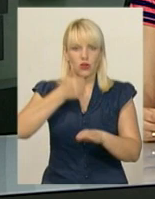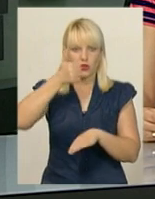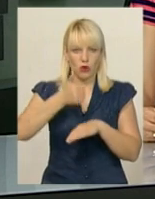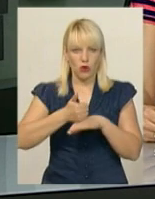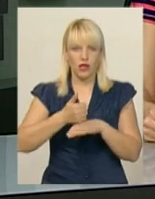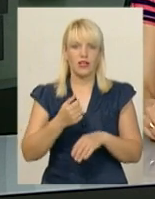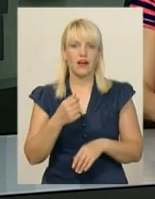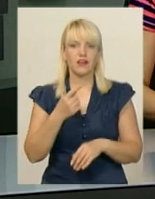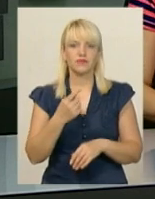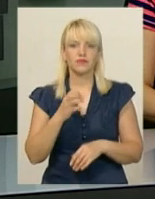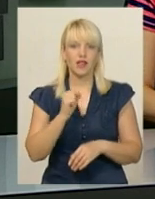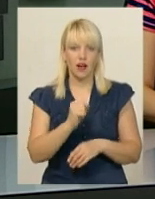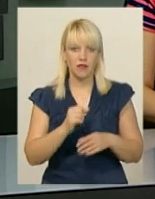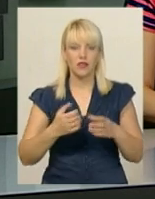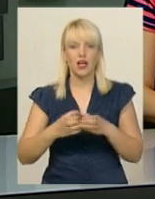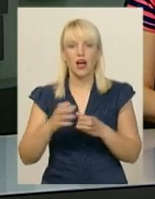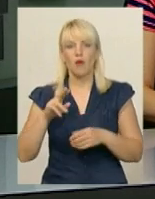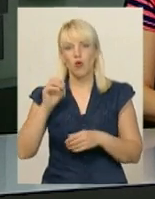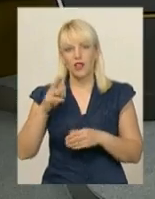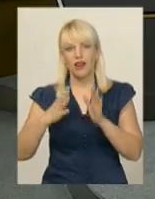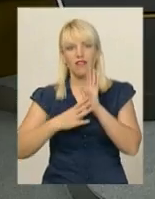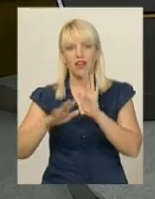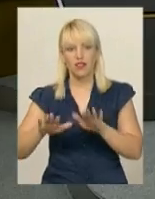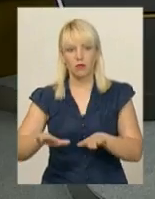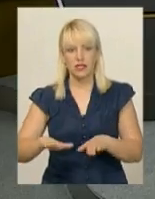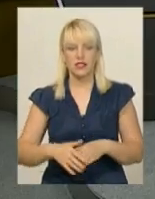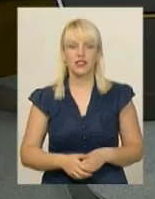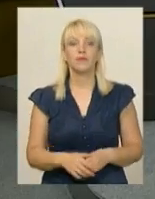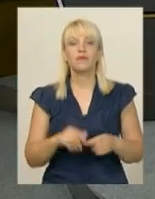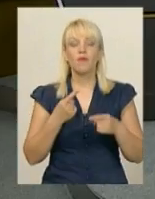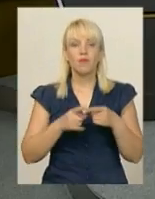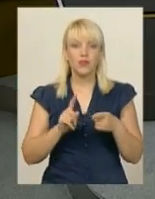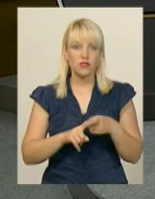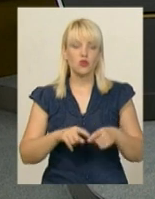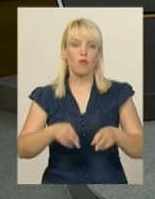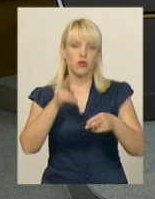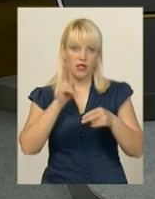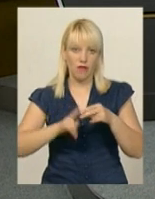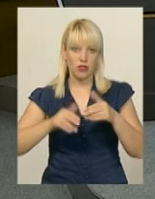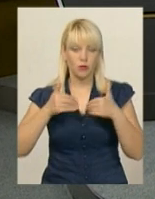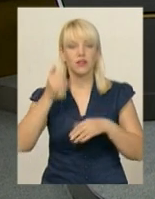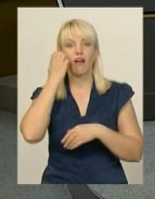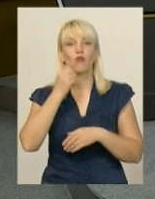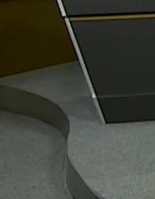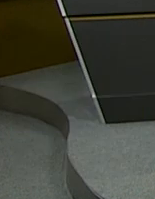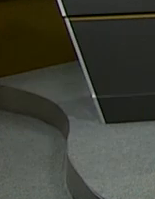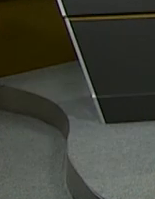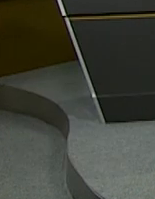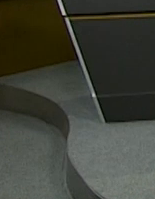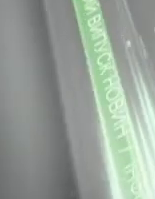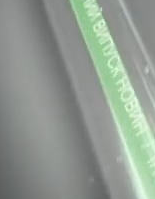там на передостанньому 9-му місці. На цьому ми завершуємо випуск. Дякуємо вам за увагу!